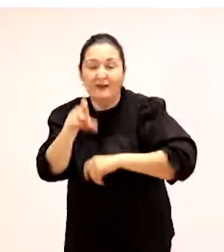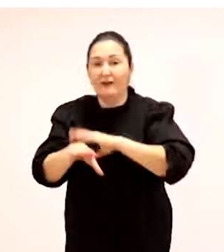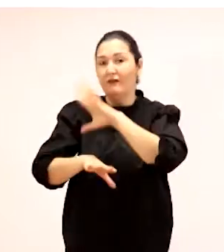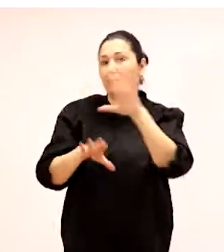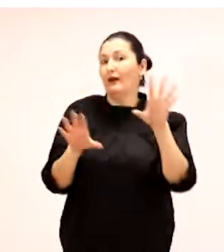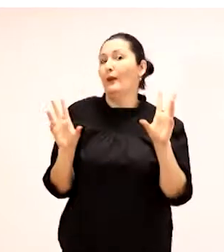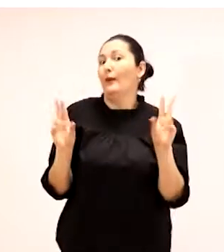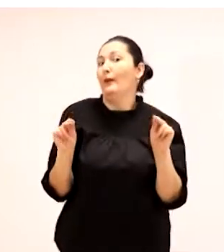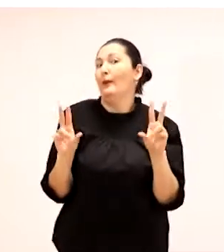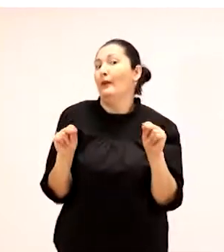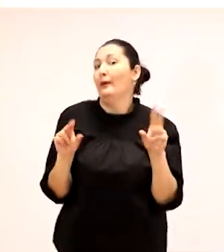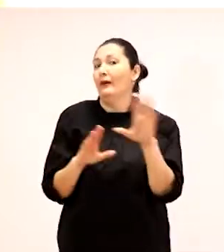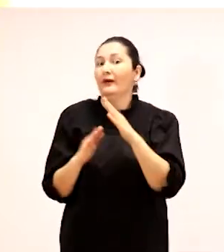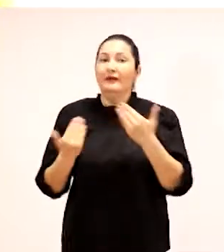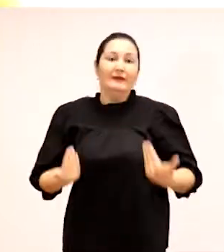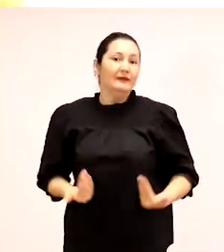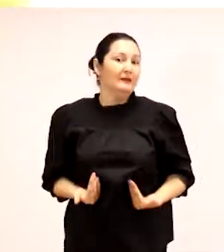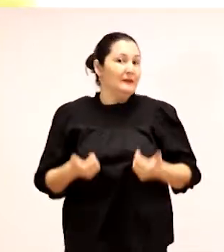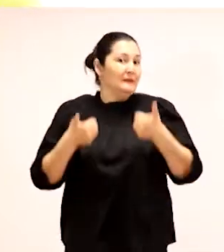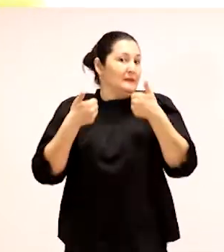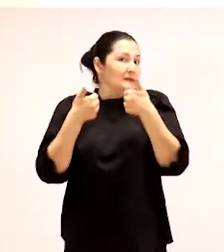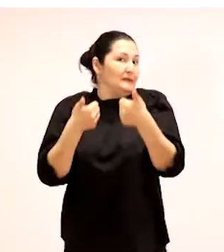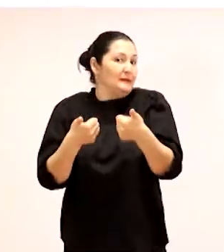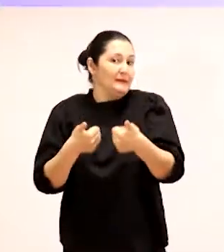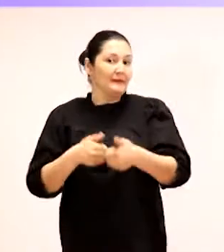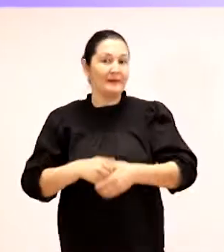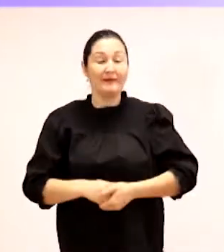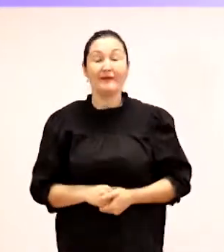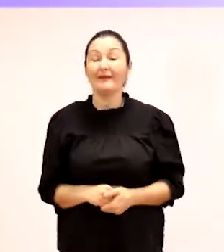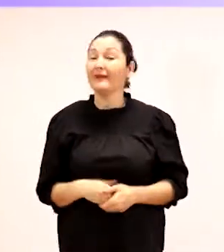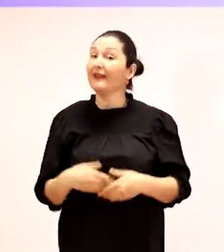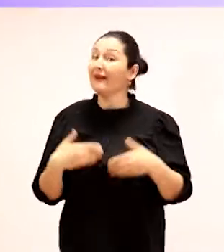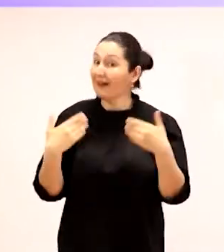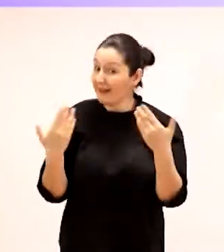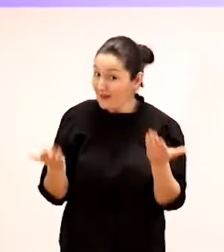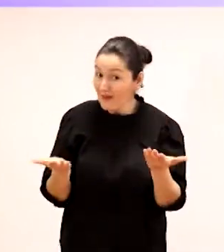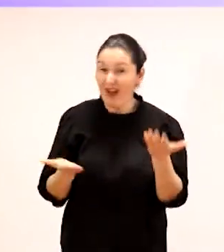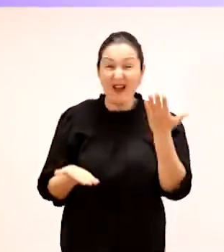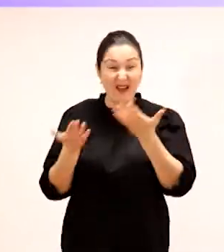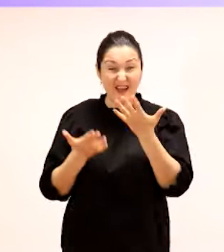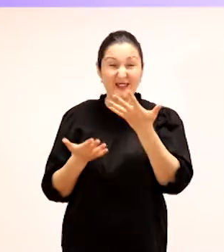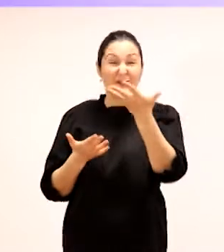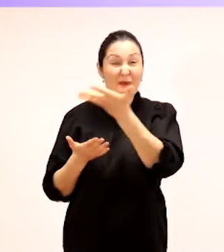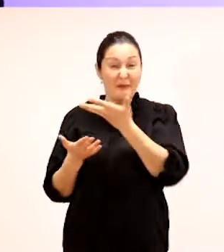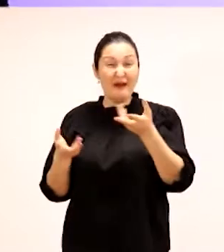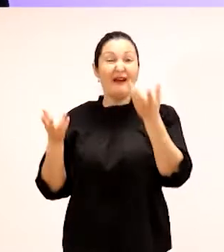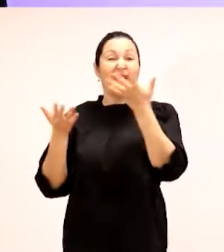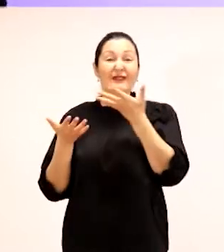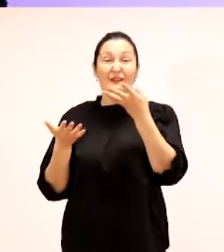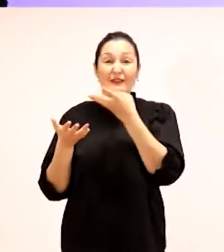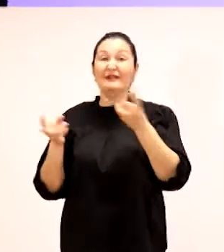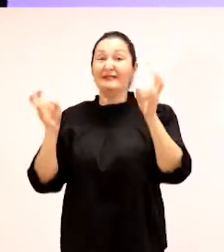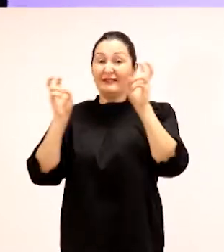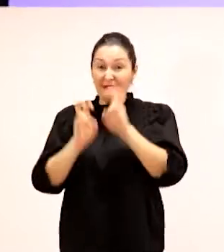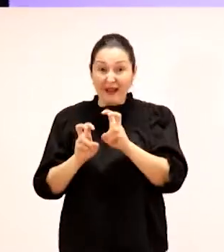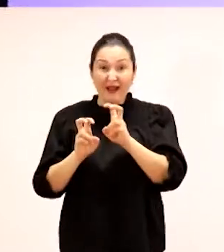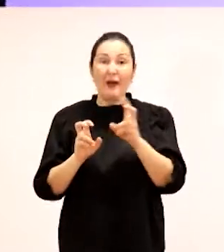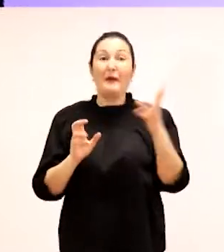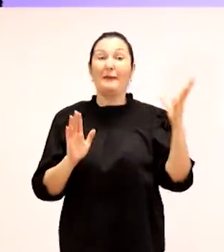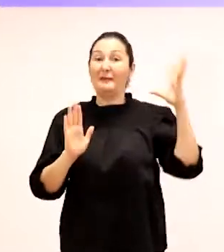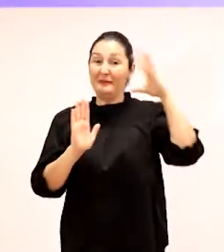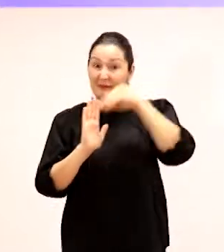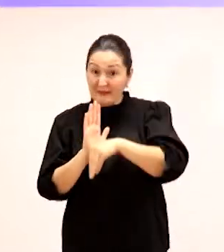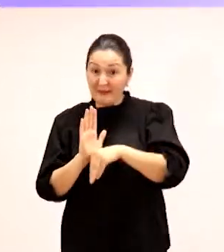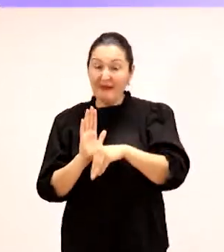целы и невредимы. Вот если бы они остались и стали строить вместе дом, было